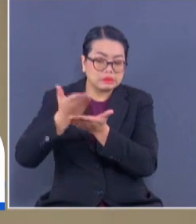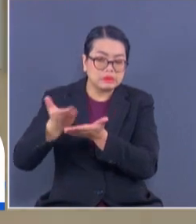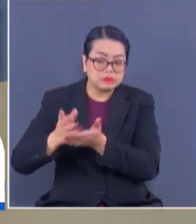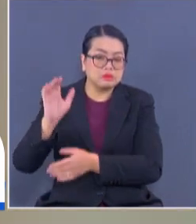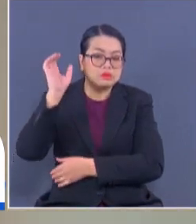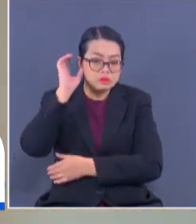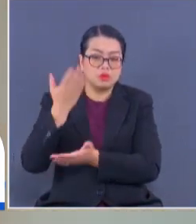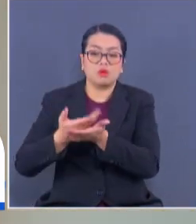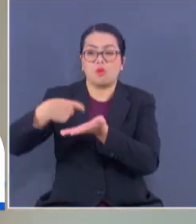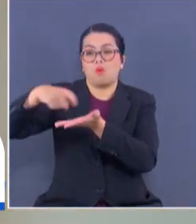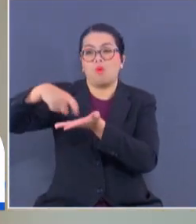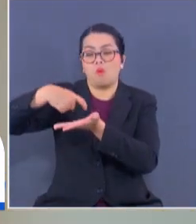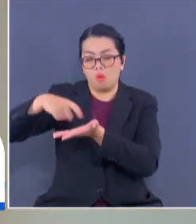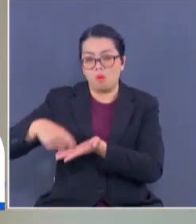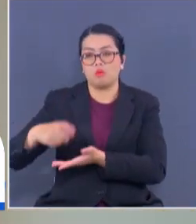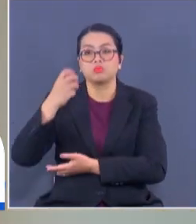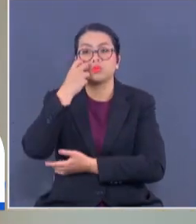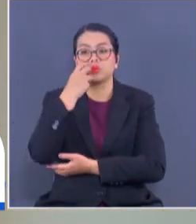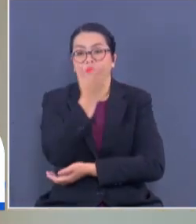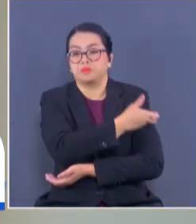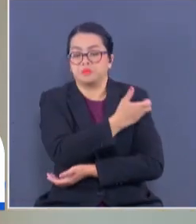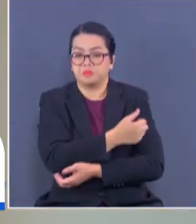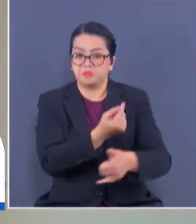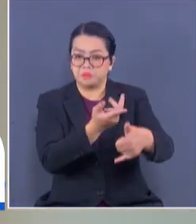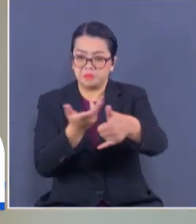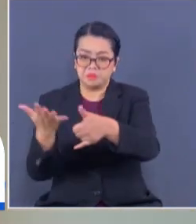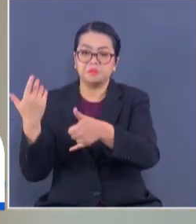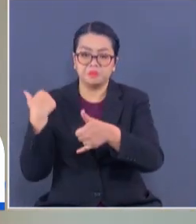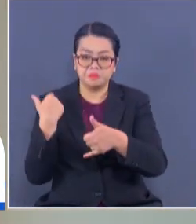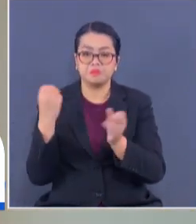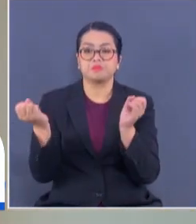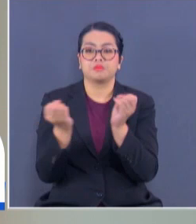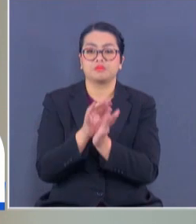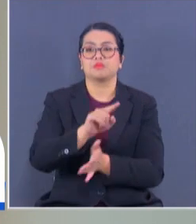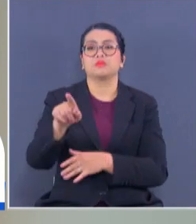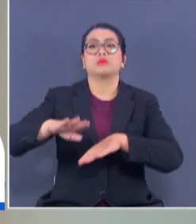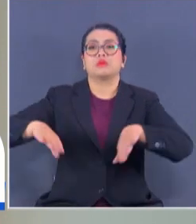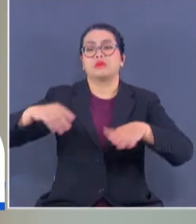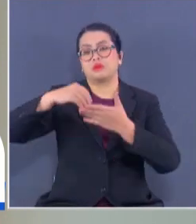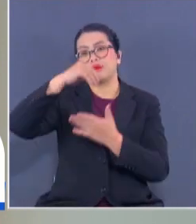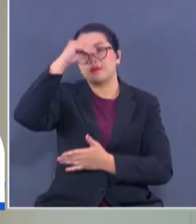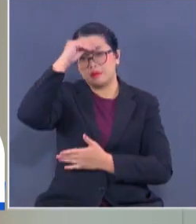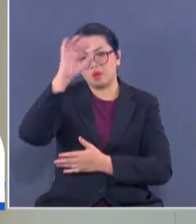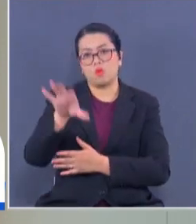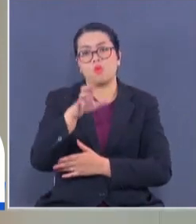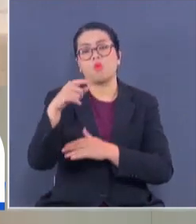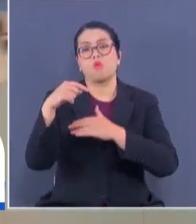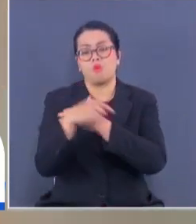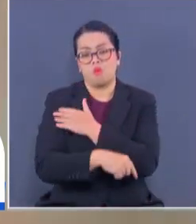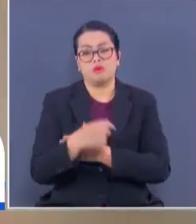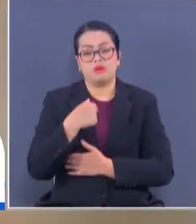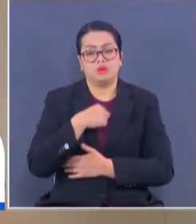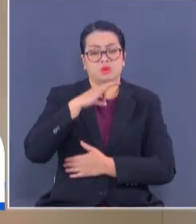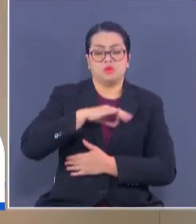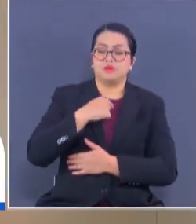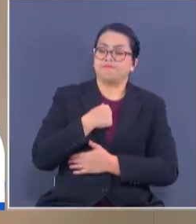งเชื่อค่ะยอมโอนเงินซื้อโทรศัพท์ไปหลายรายโดยผู้เสียหายส่วนใหญ่เป็นน้องๆนักเรียนค่ะพิมพ์เลยรู้สึกว่าเ